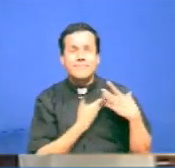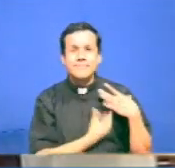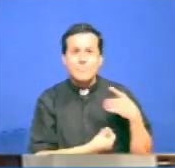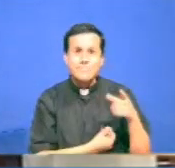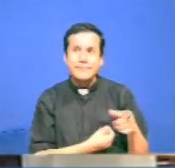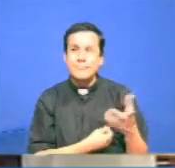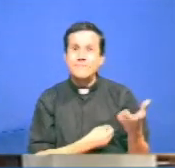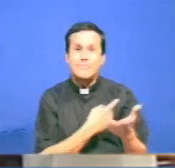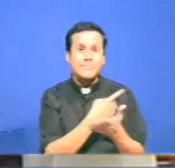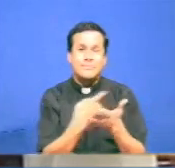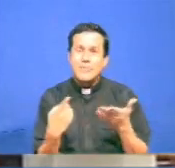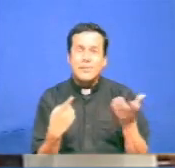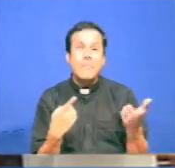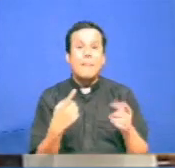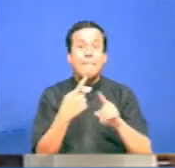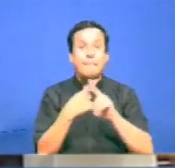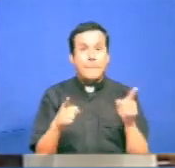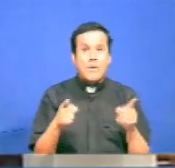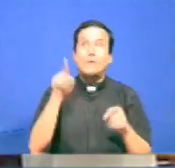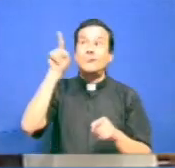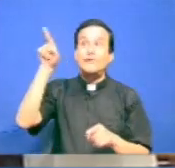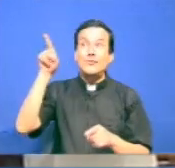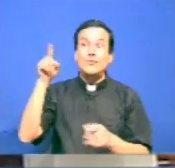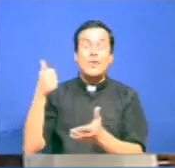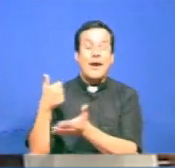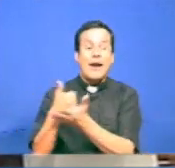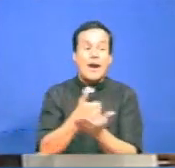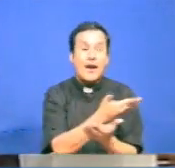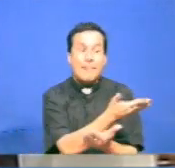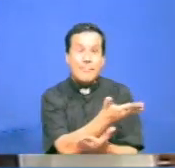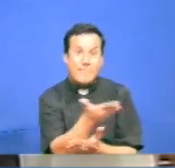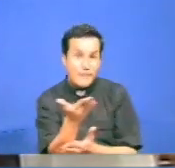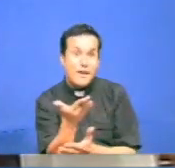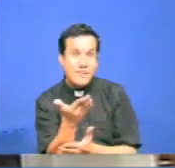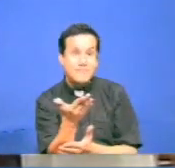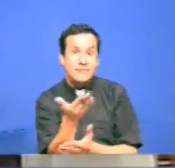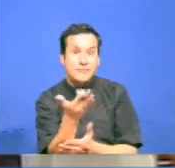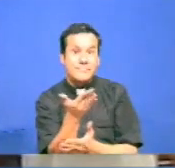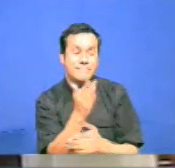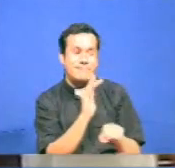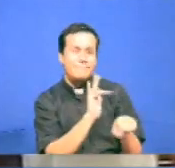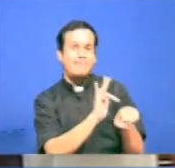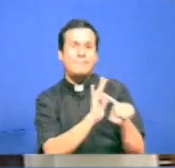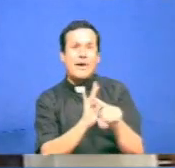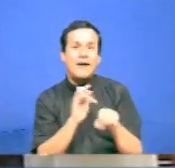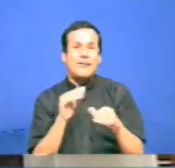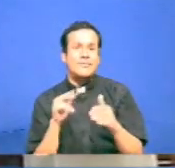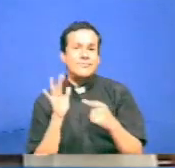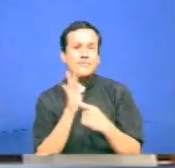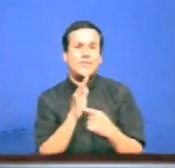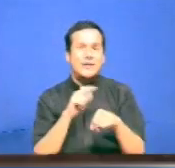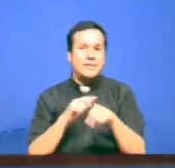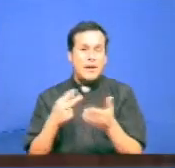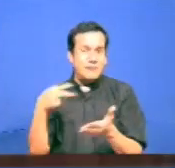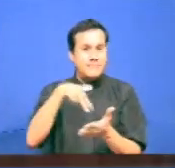Kuu. Lakini uliwasaidia kwa kuwatokea kuwa mzima baada ya kufa kwako.